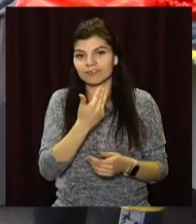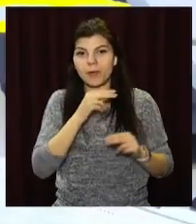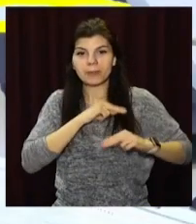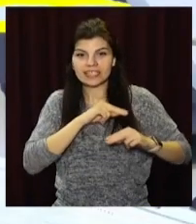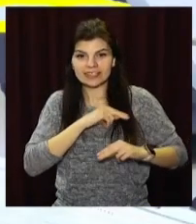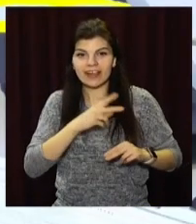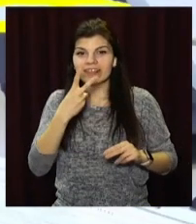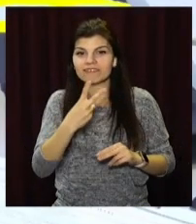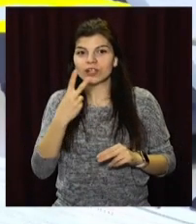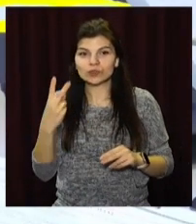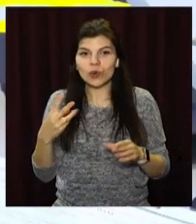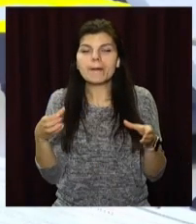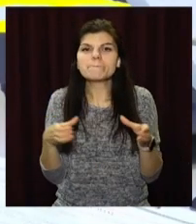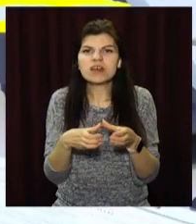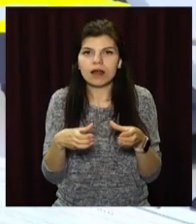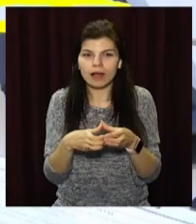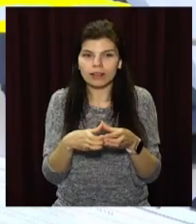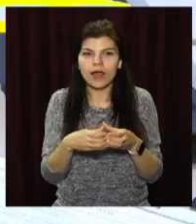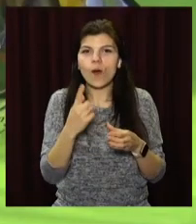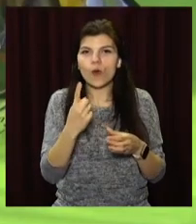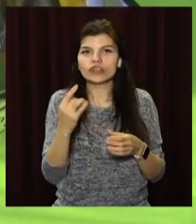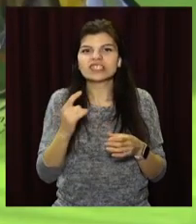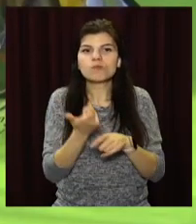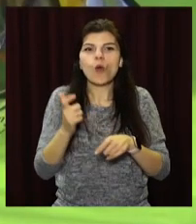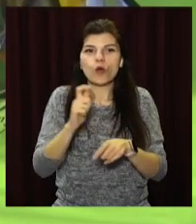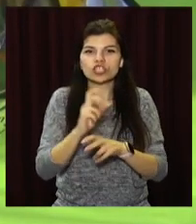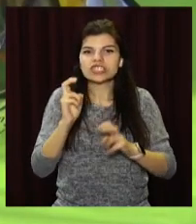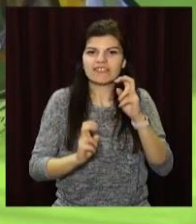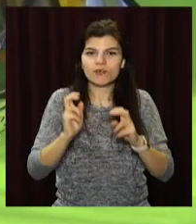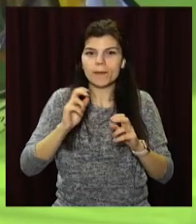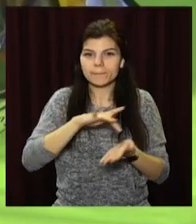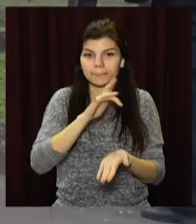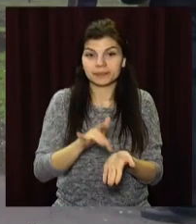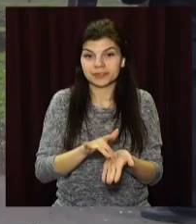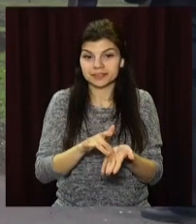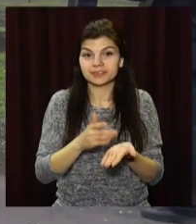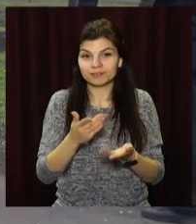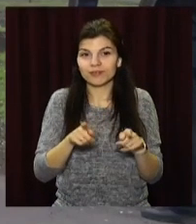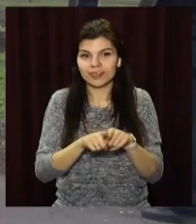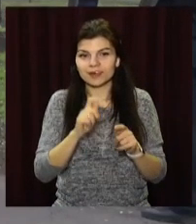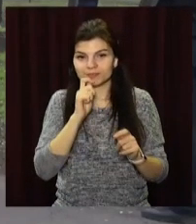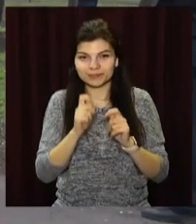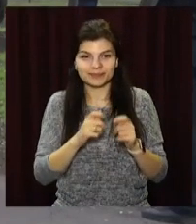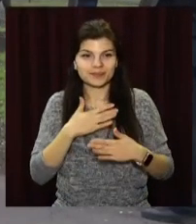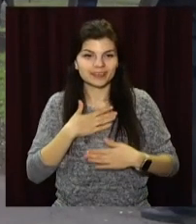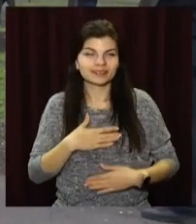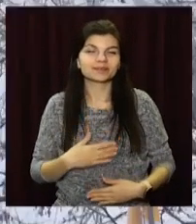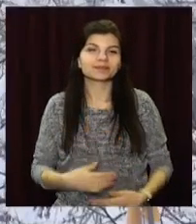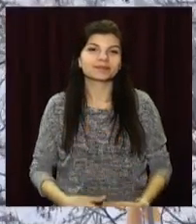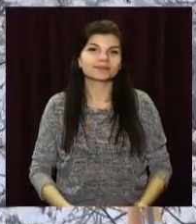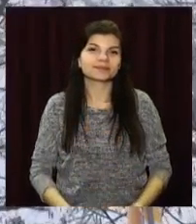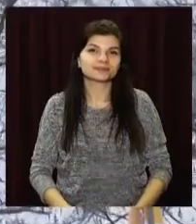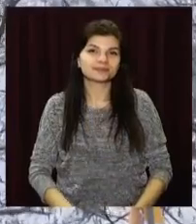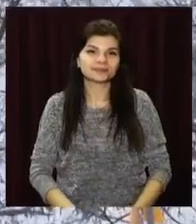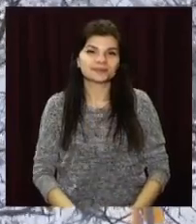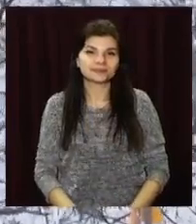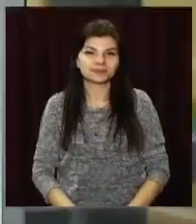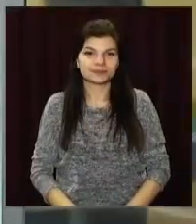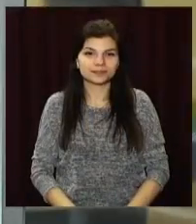працівники 22-ї бригади одного з найбільших заводів міста. Вікторія Журавель, Олександр Вернегоров, Open News, телеканал